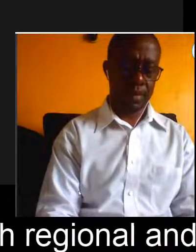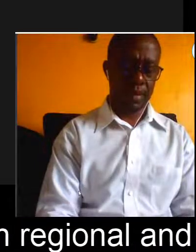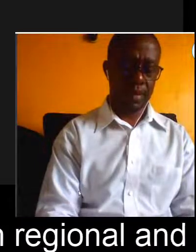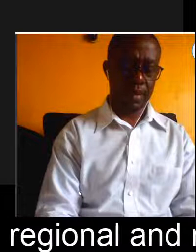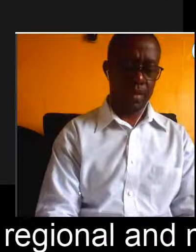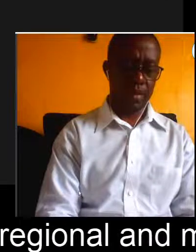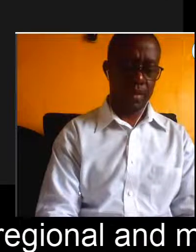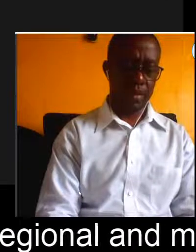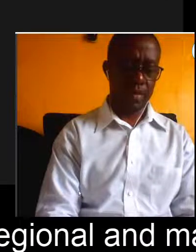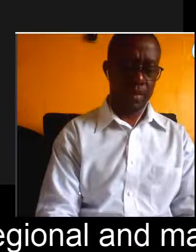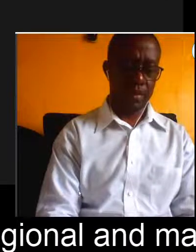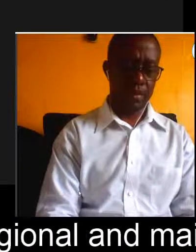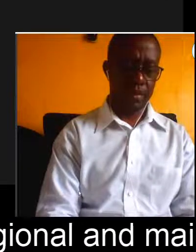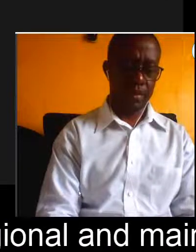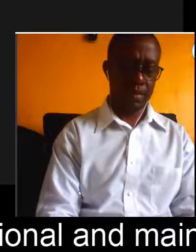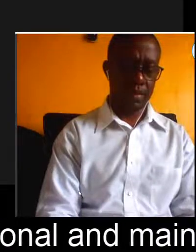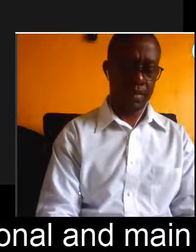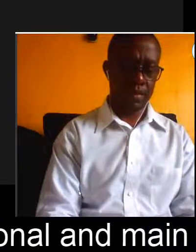l'éducation,